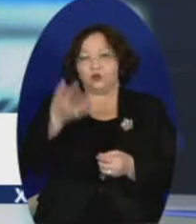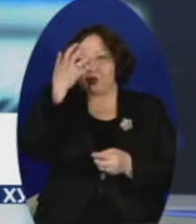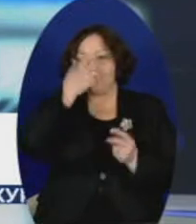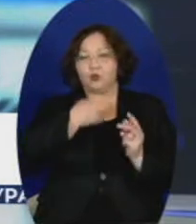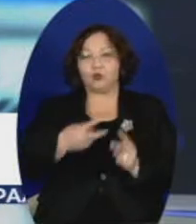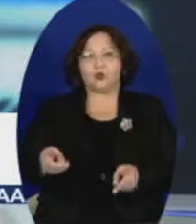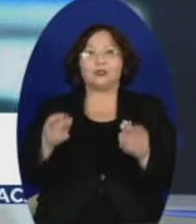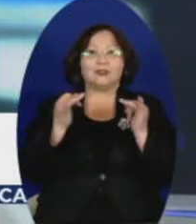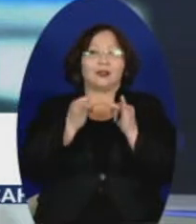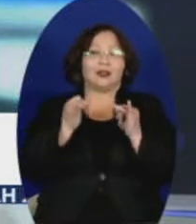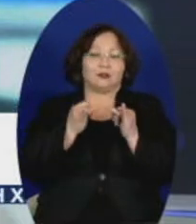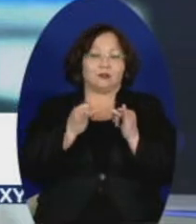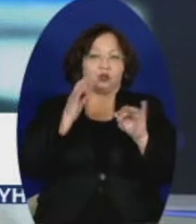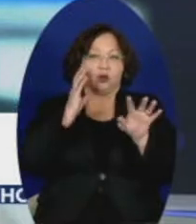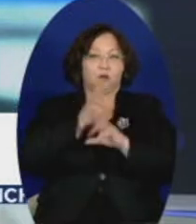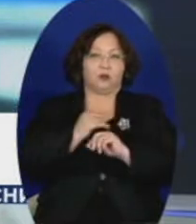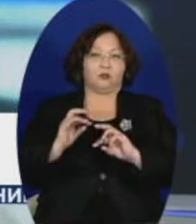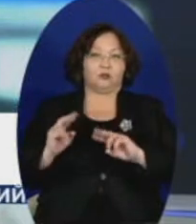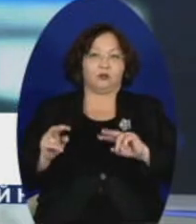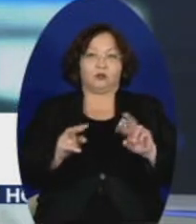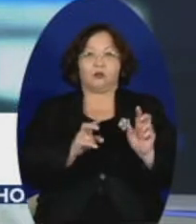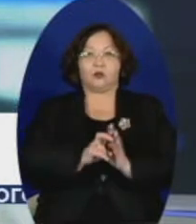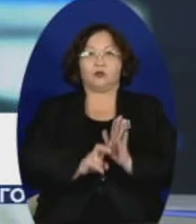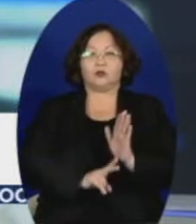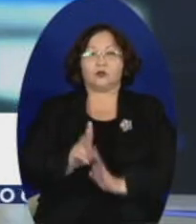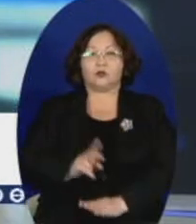үе шаттай шилжүүлэх боломж бүрдэх юм.